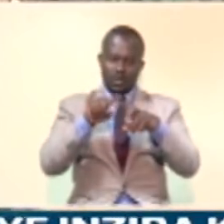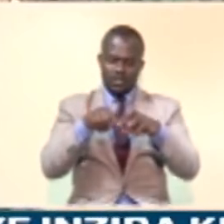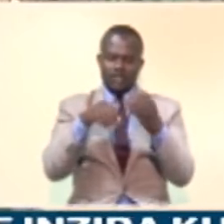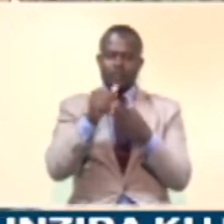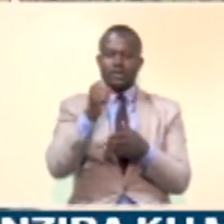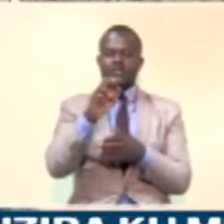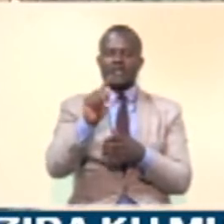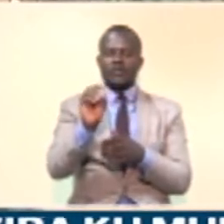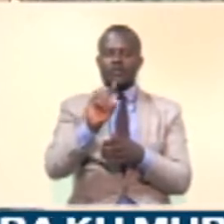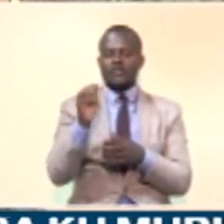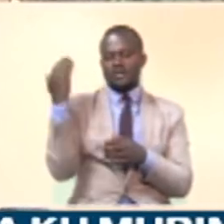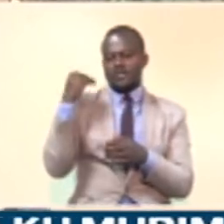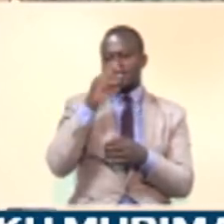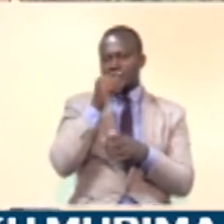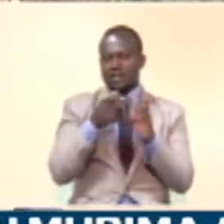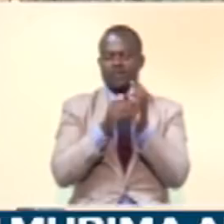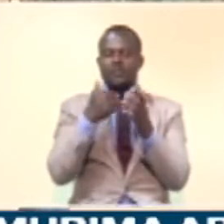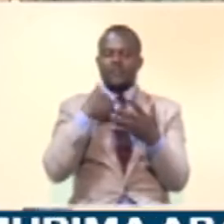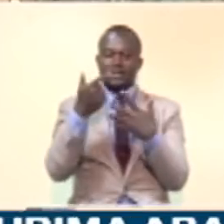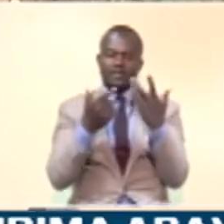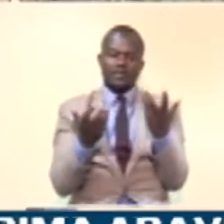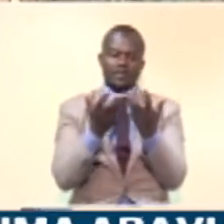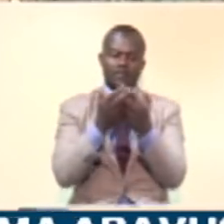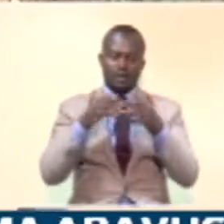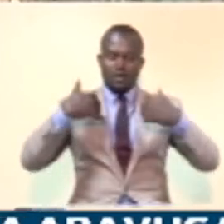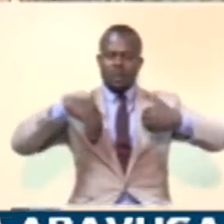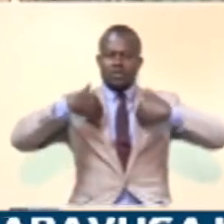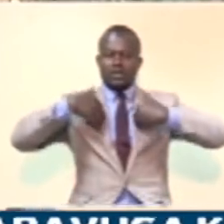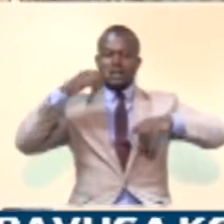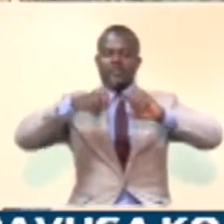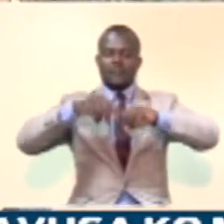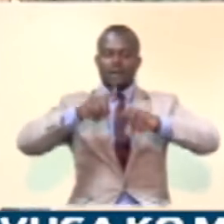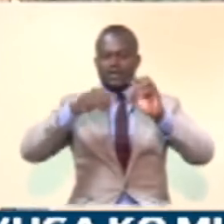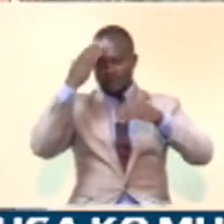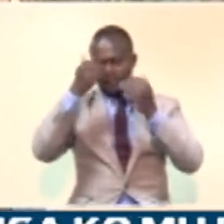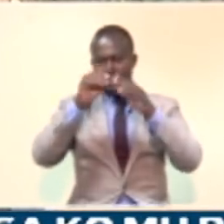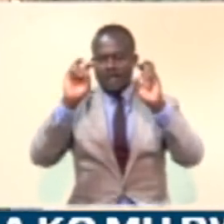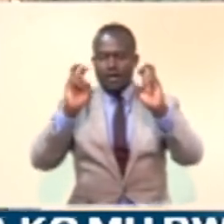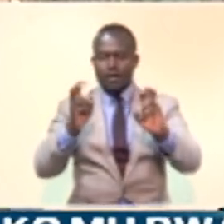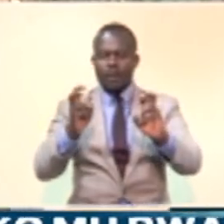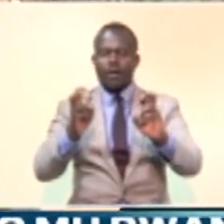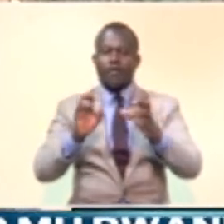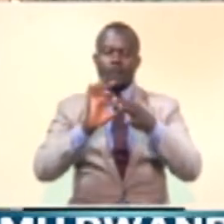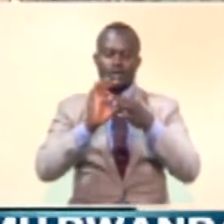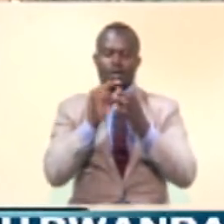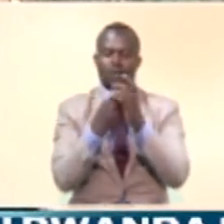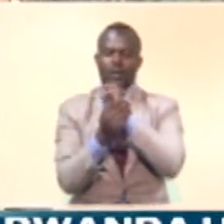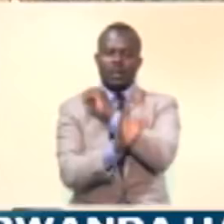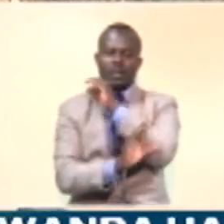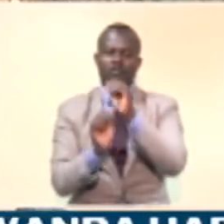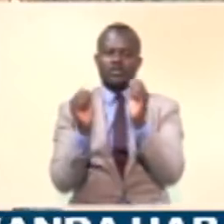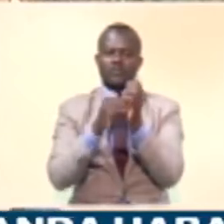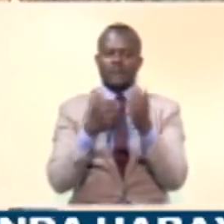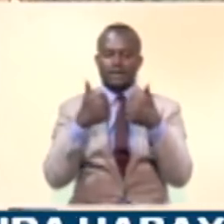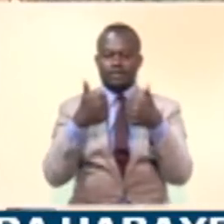yari yavuze ariko nanone bafite icyo bahuriyeho n'ubushake bwa politiki bwo kugira ngo umubano w'ibihugu byombi usubire